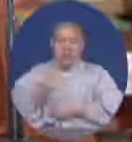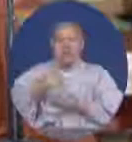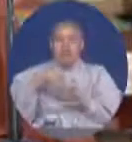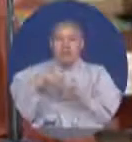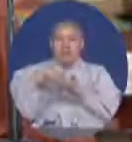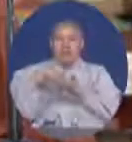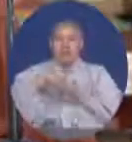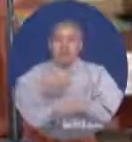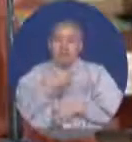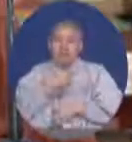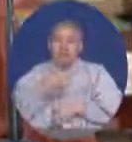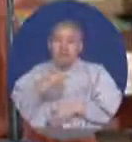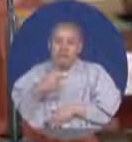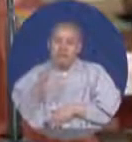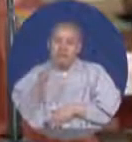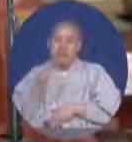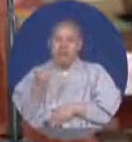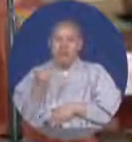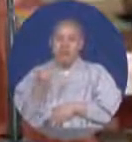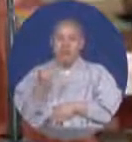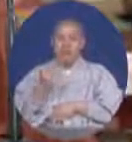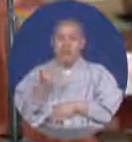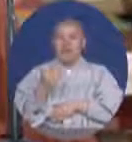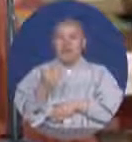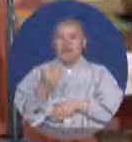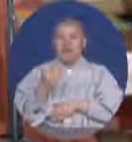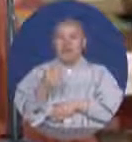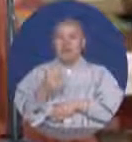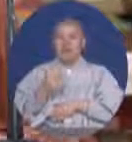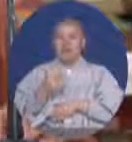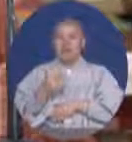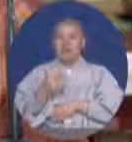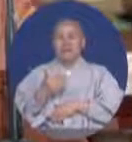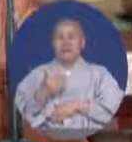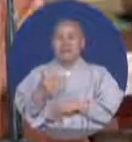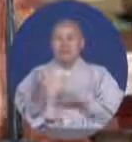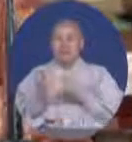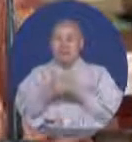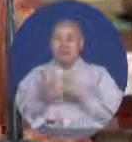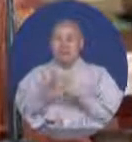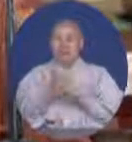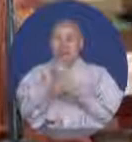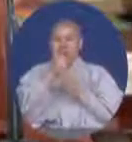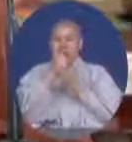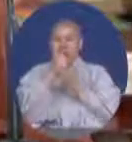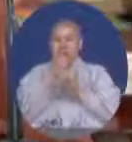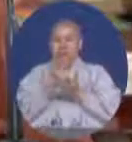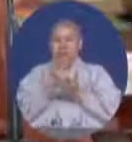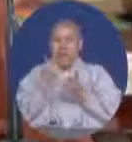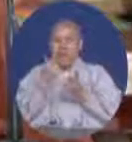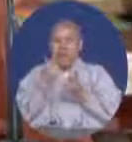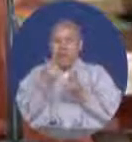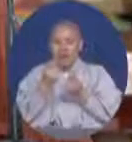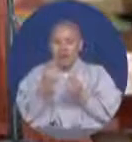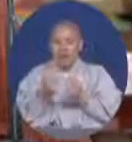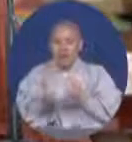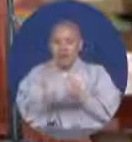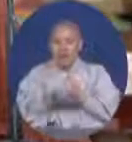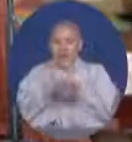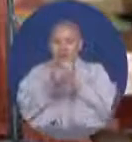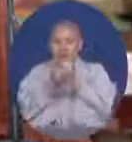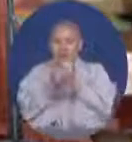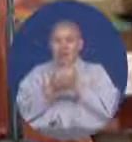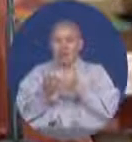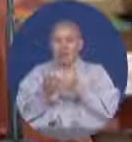공덕이 한량이 없는 거예요. 이게 예불 공덕이에요. 그러니까 부처님은 이런 분이니까 한